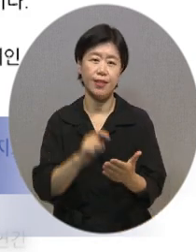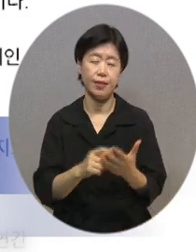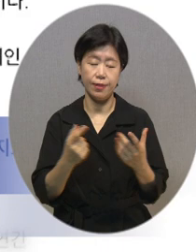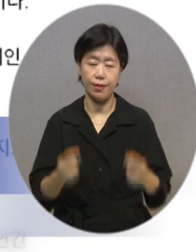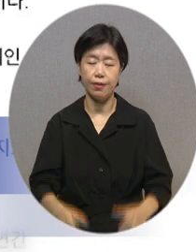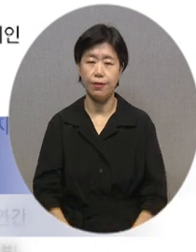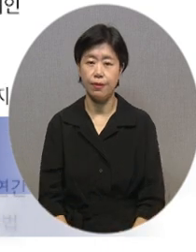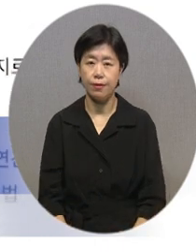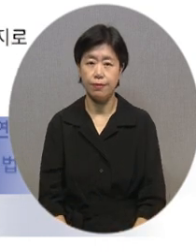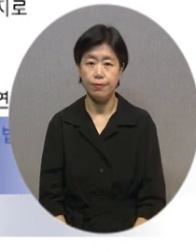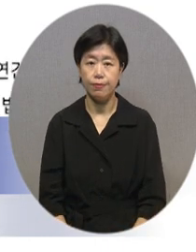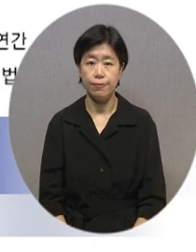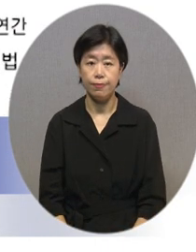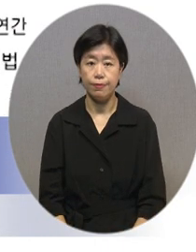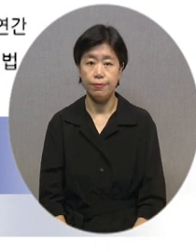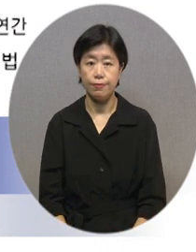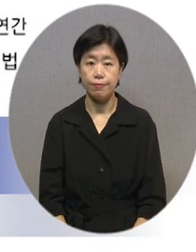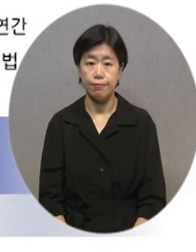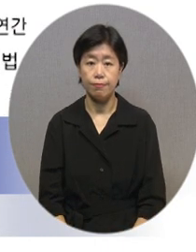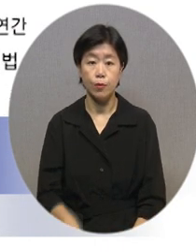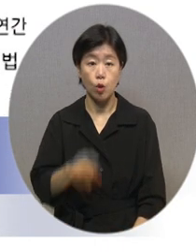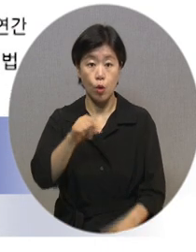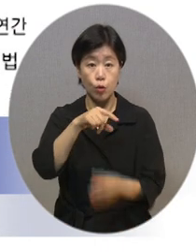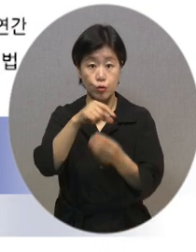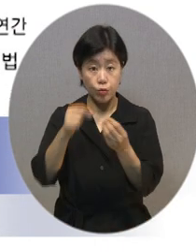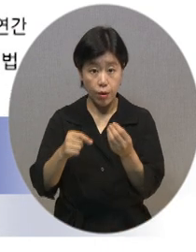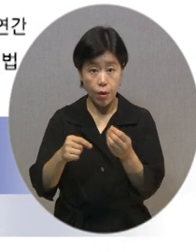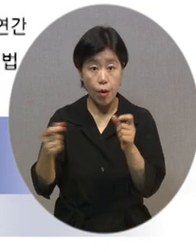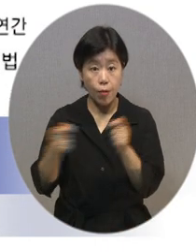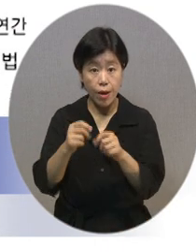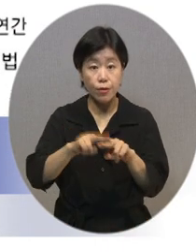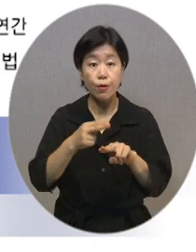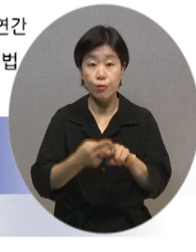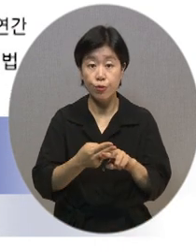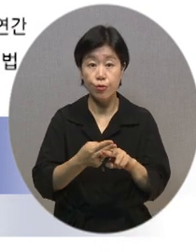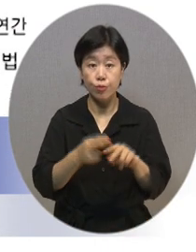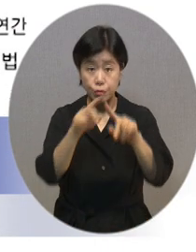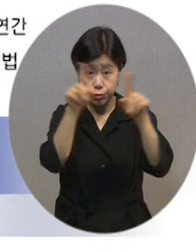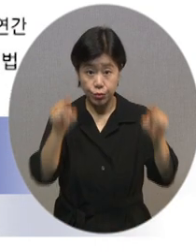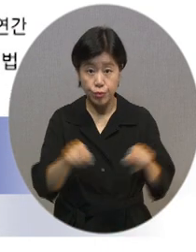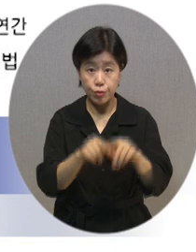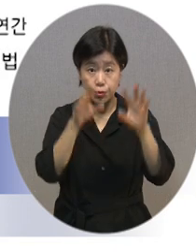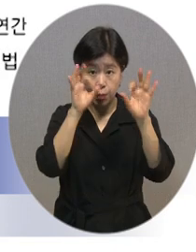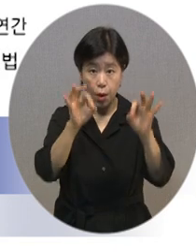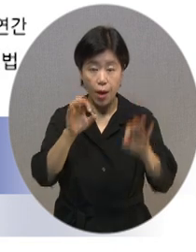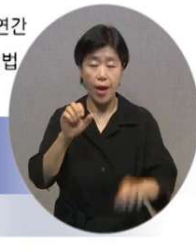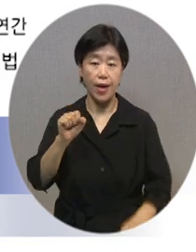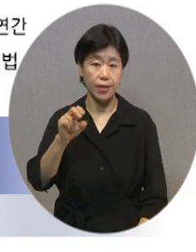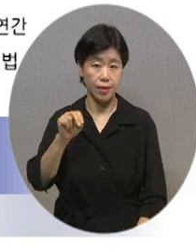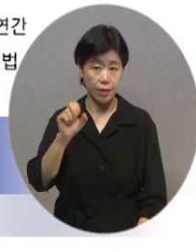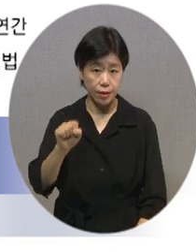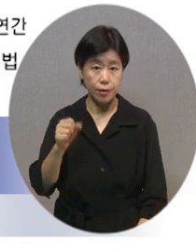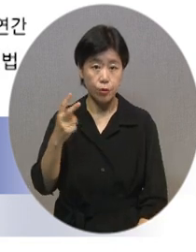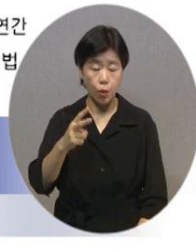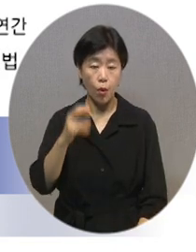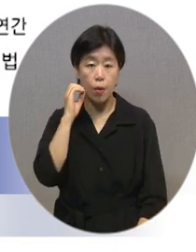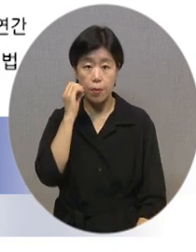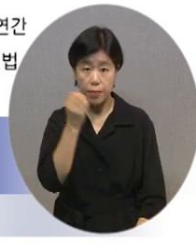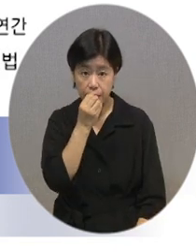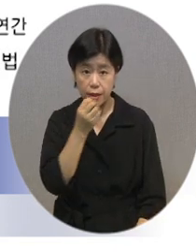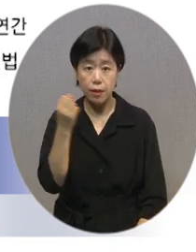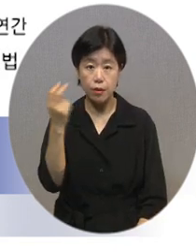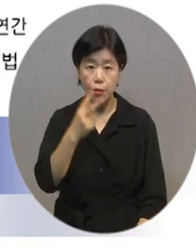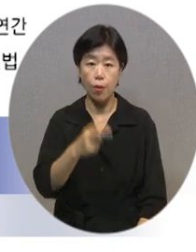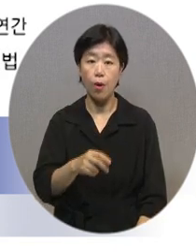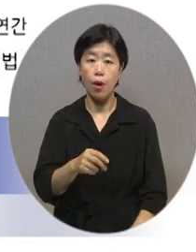설명 했습니다 추석 꿈들의 카달로그는 개발원 공식 SNS 개발원 홈페이지 중증장애인